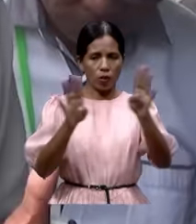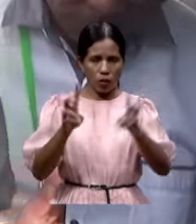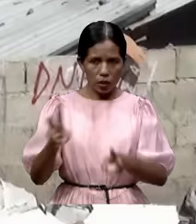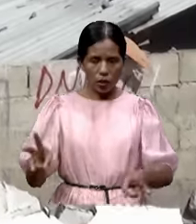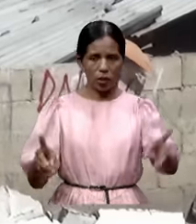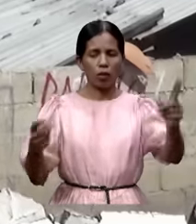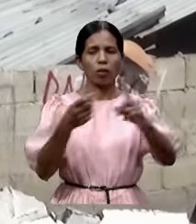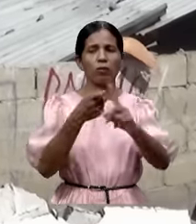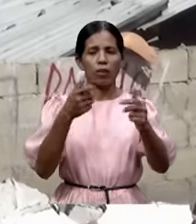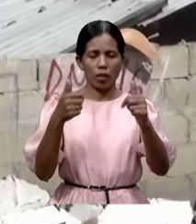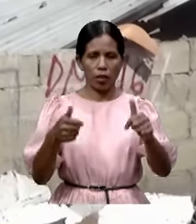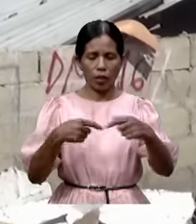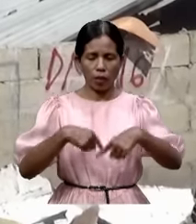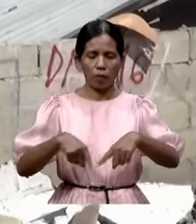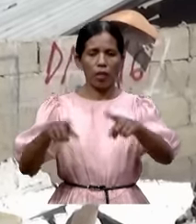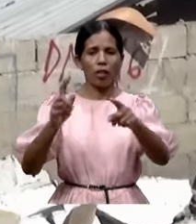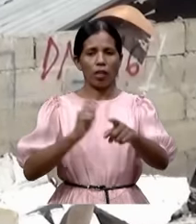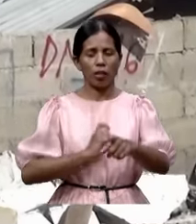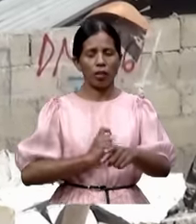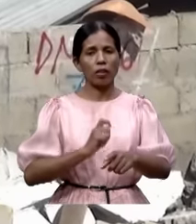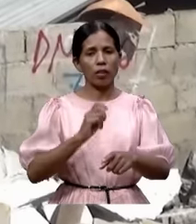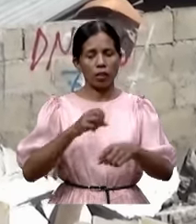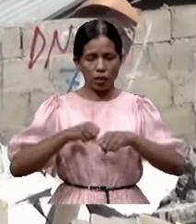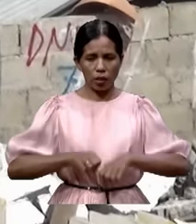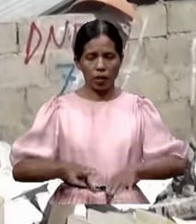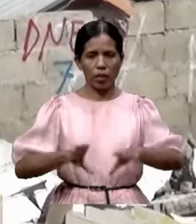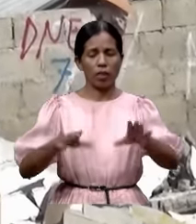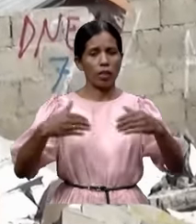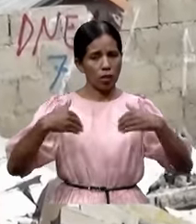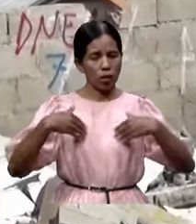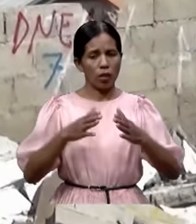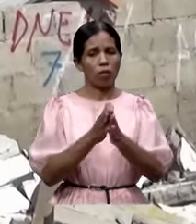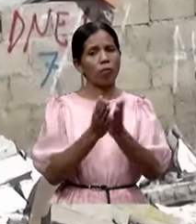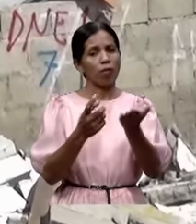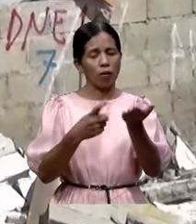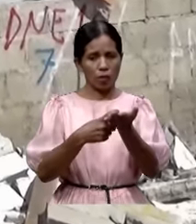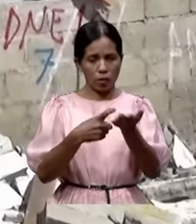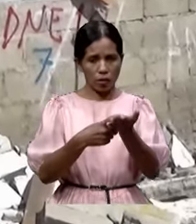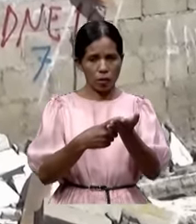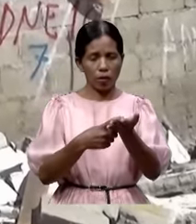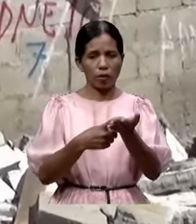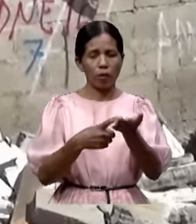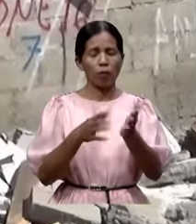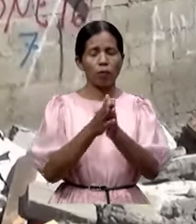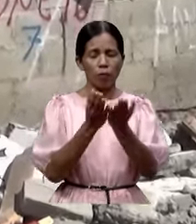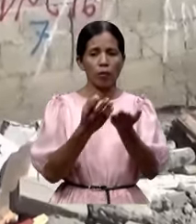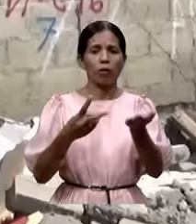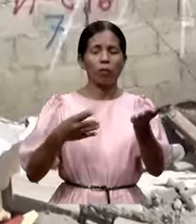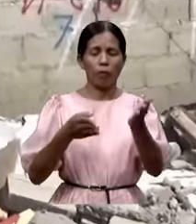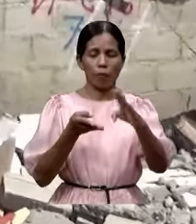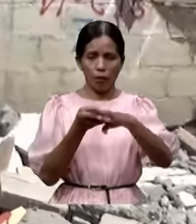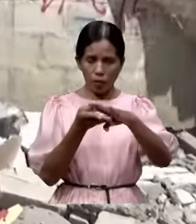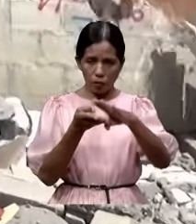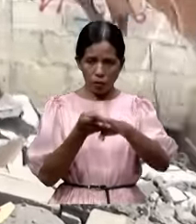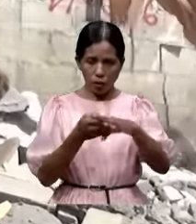ba tasi. Bo tinha rekening zero, ba trata obras publik, osam ba obras publik ta.